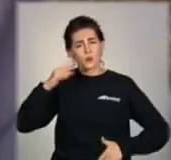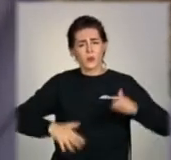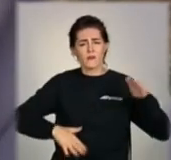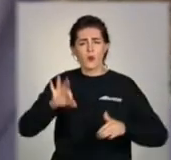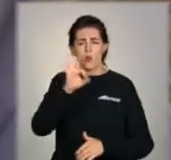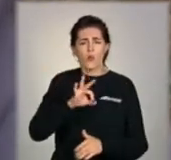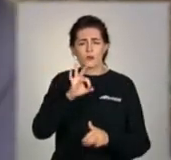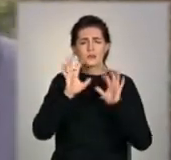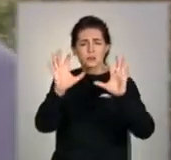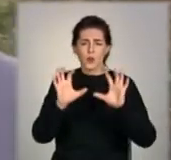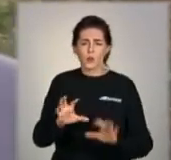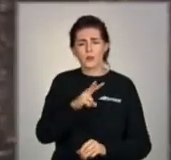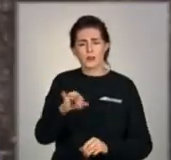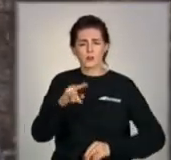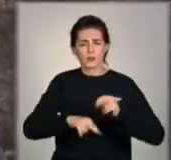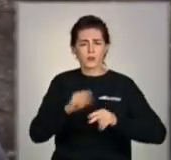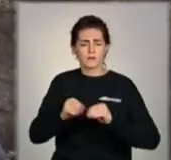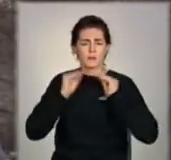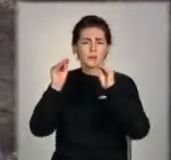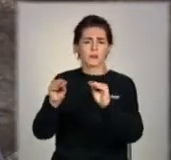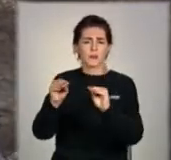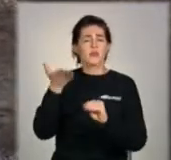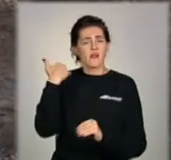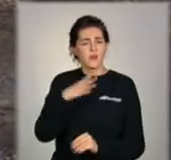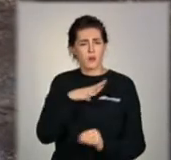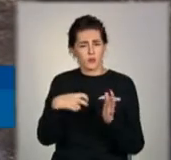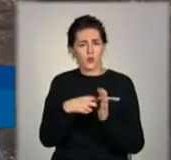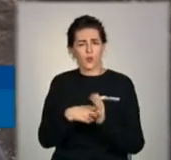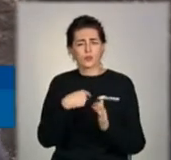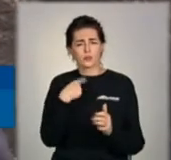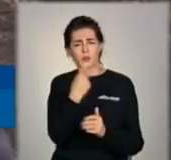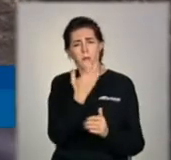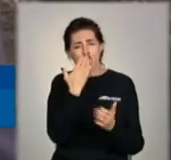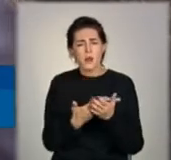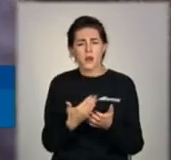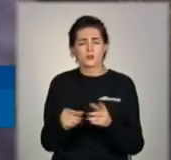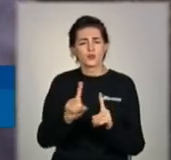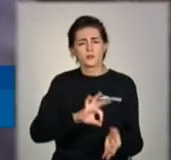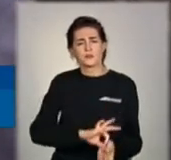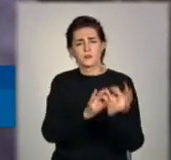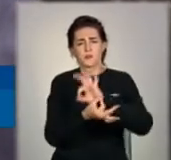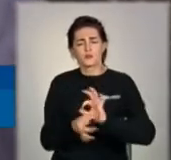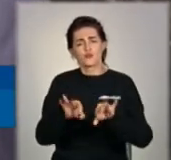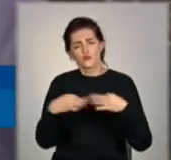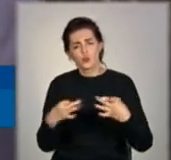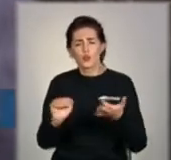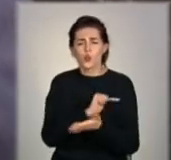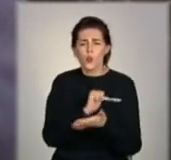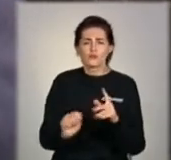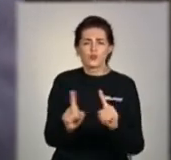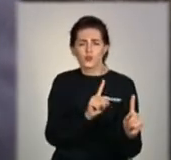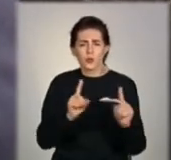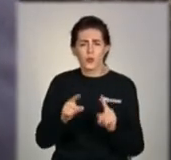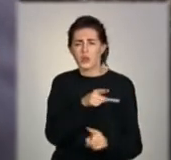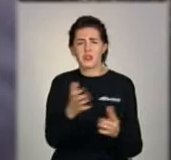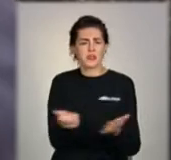у законності будівництва. Коли ми зверталися на пошту, щоб вони нам показали які-небудь ці розрішительні документи, в них